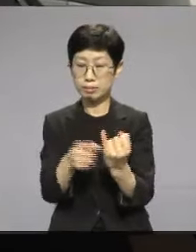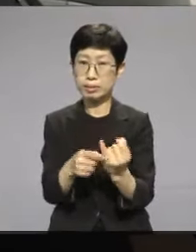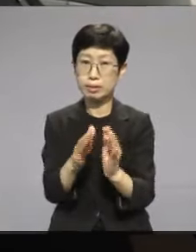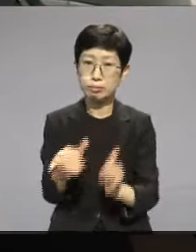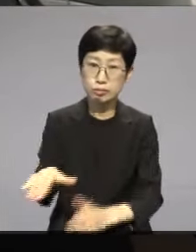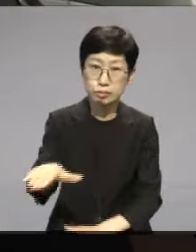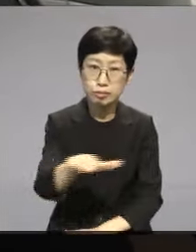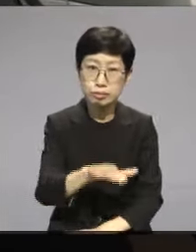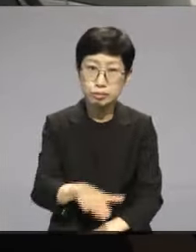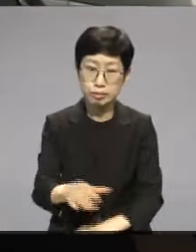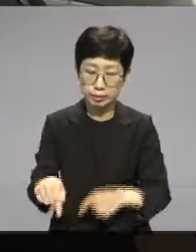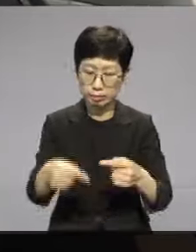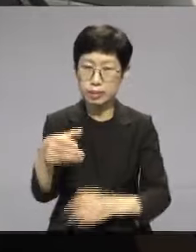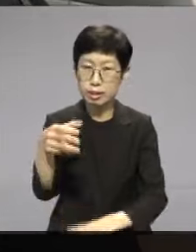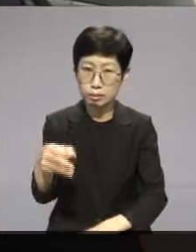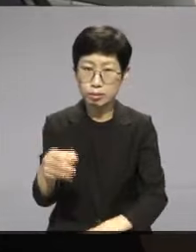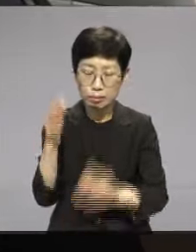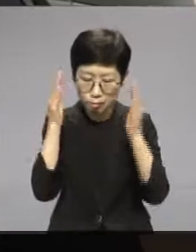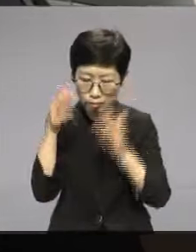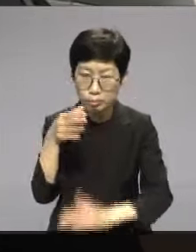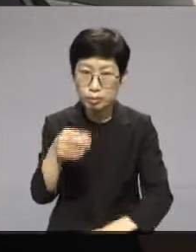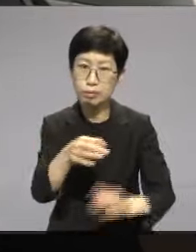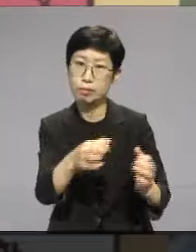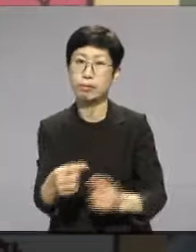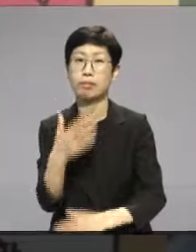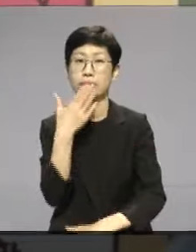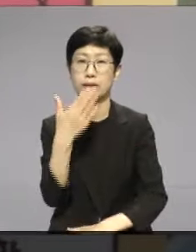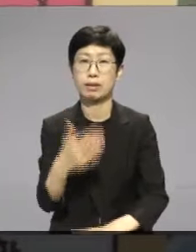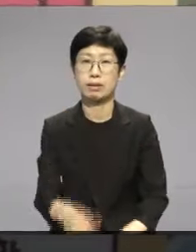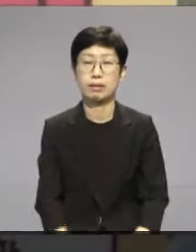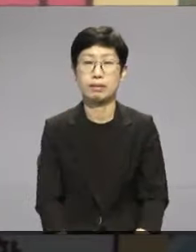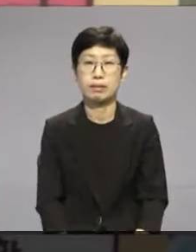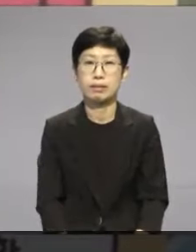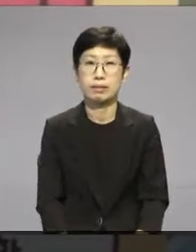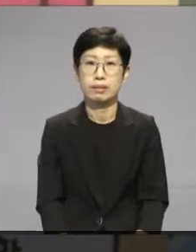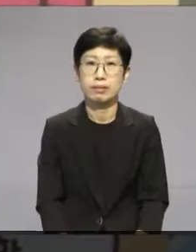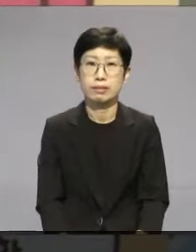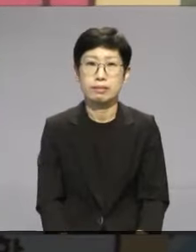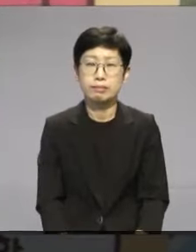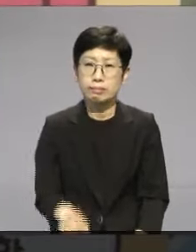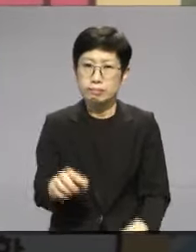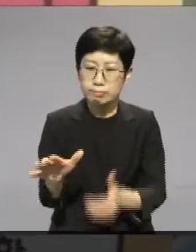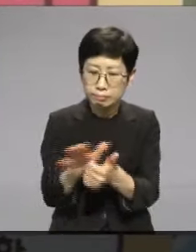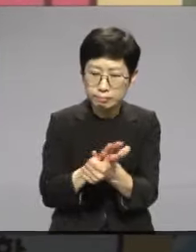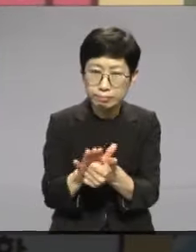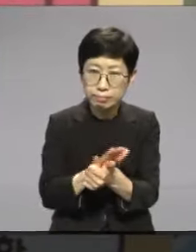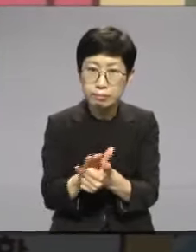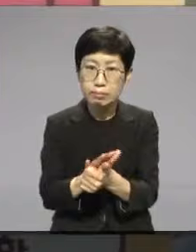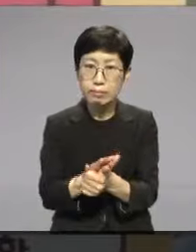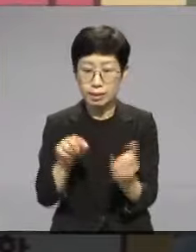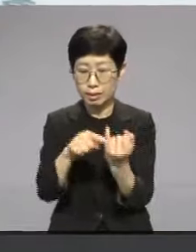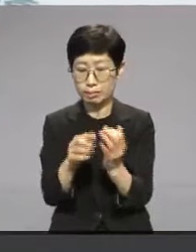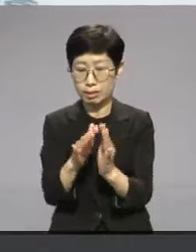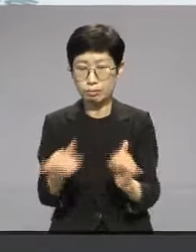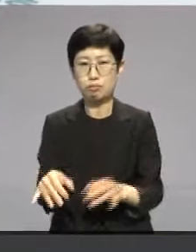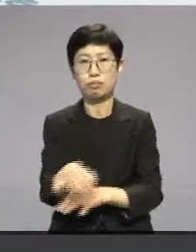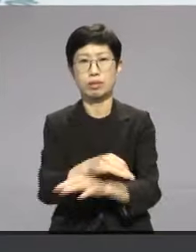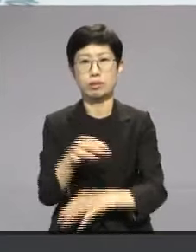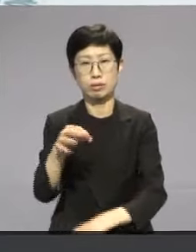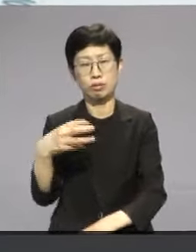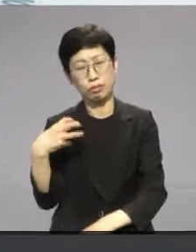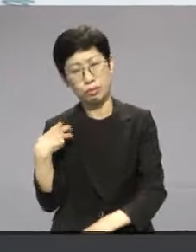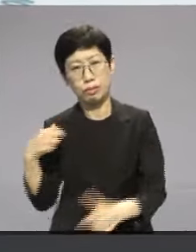임산부들도 입장료와 수강료 등의 감면 혜택을 받을 수 있게 되는데요. 이런 혜택은 임산부들의 경제적 부담을